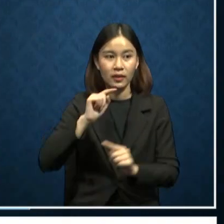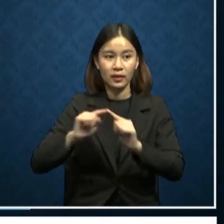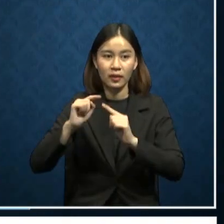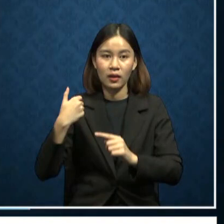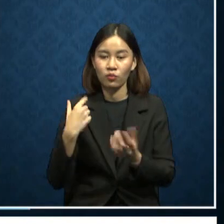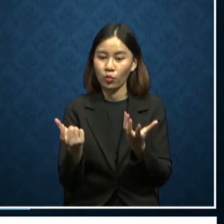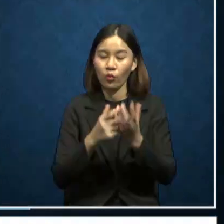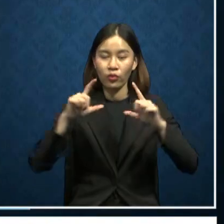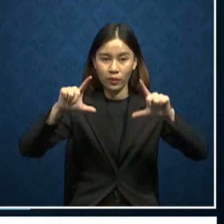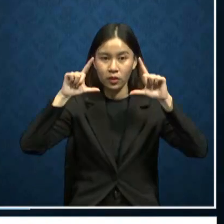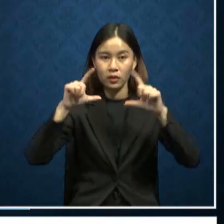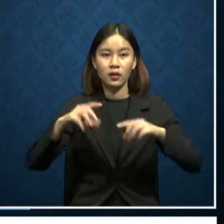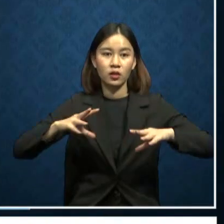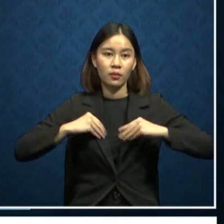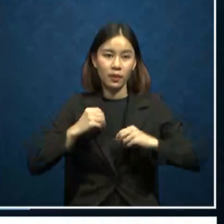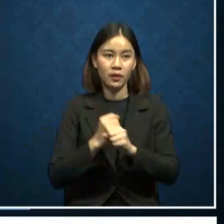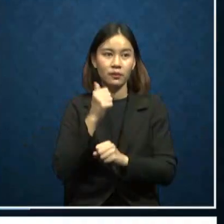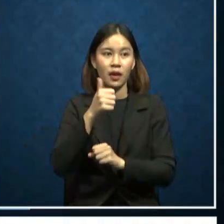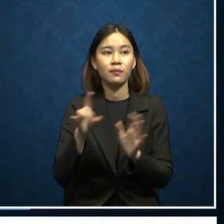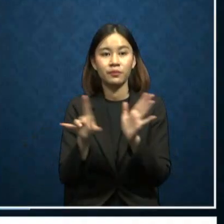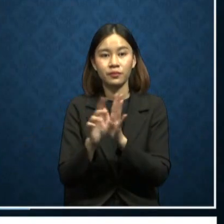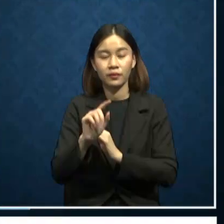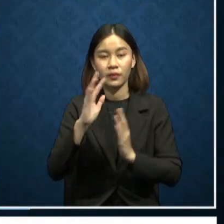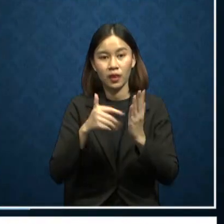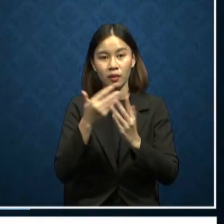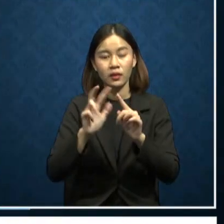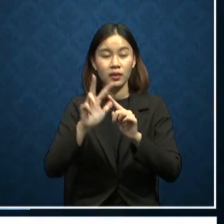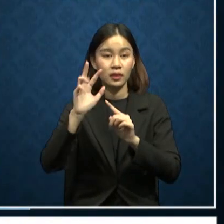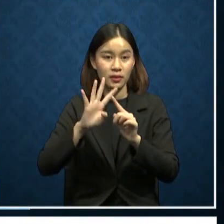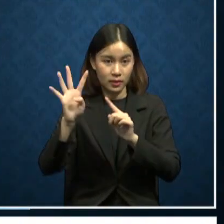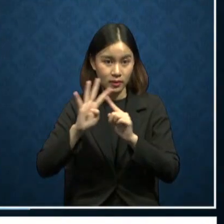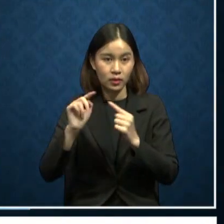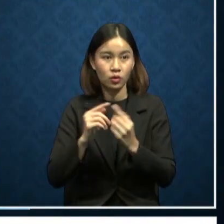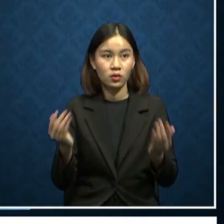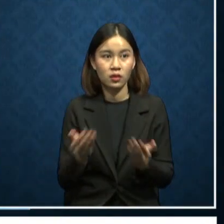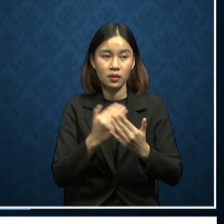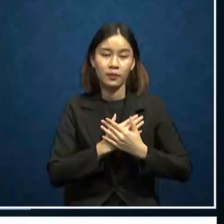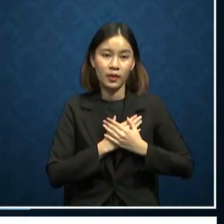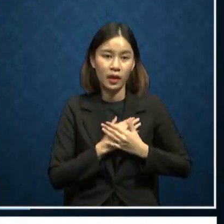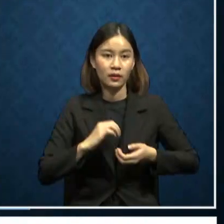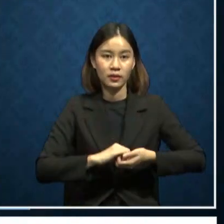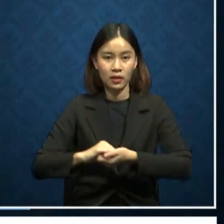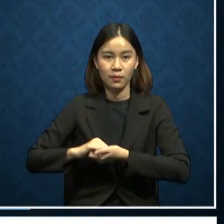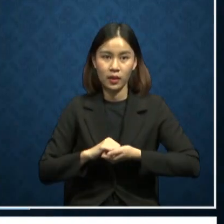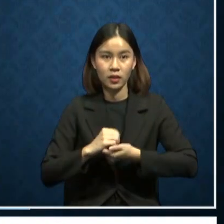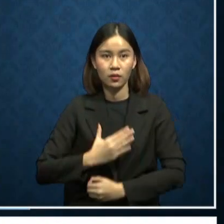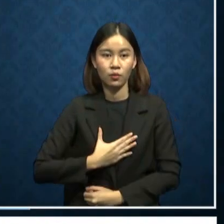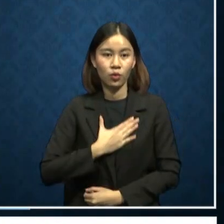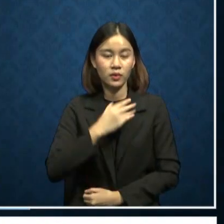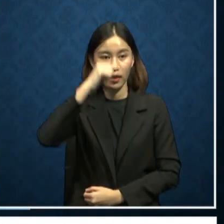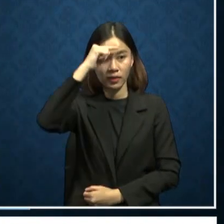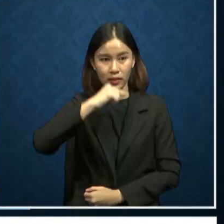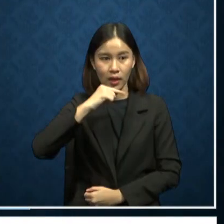แบรนด์ที่เป็นที่ยอมรับกลยุทธ์สุดท้ายครับกลยุทธ์ที่ 4การส่งเสริมความรักสความภูมิใจในความเป็น